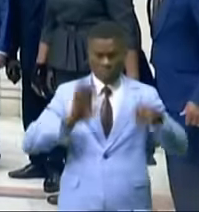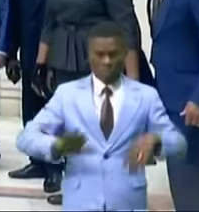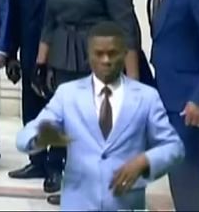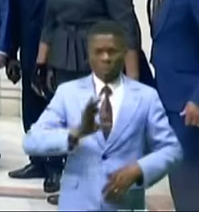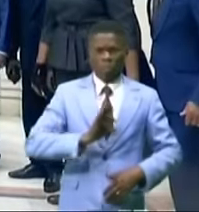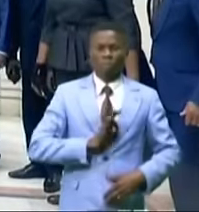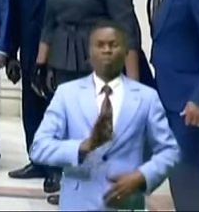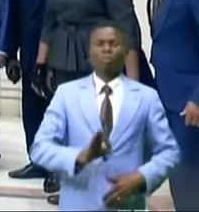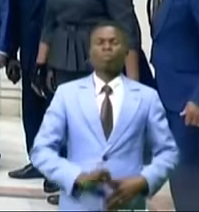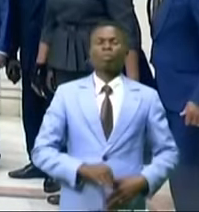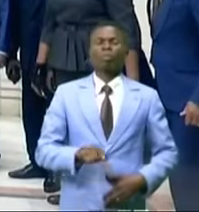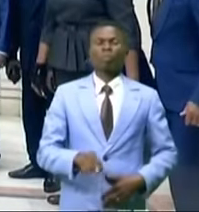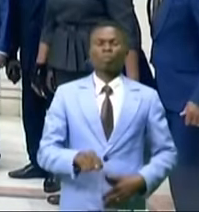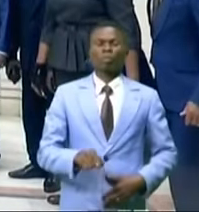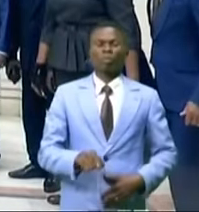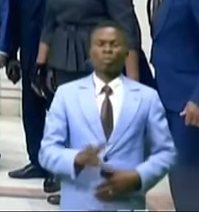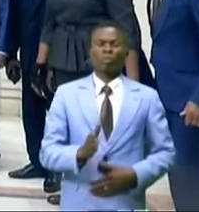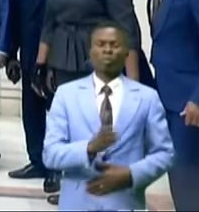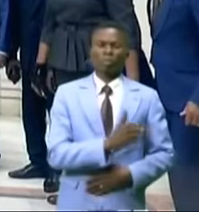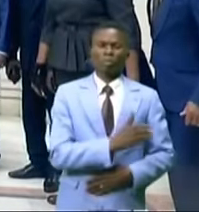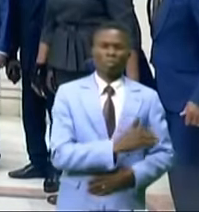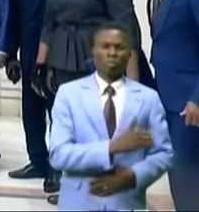congolais, Félix Tshisekedi.